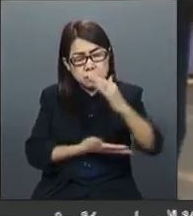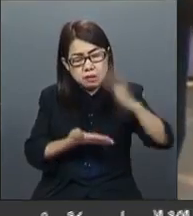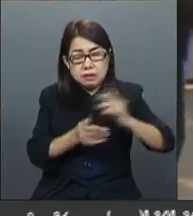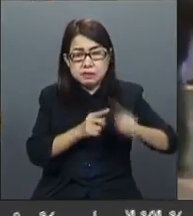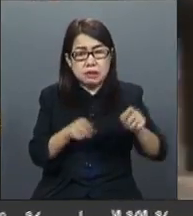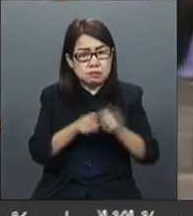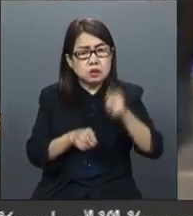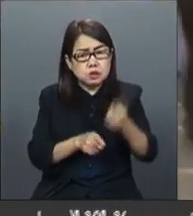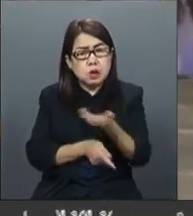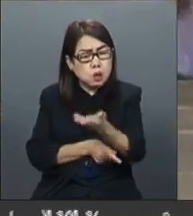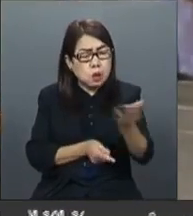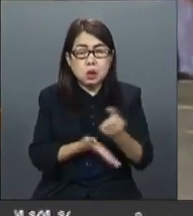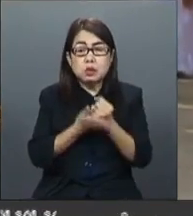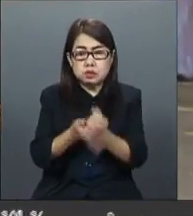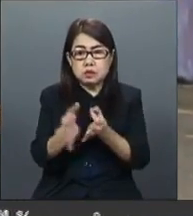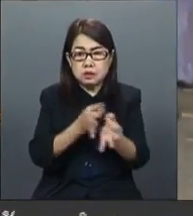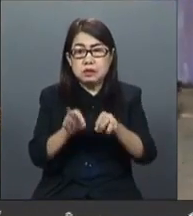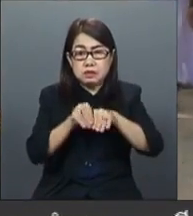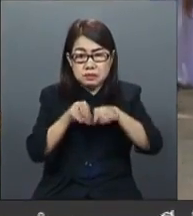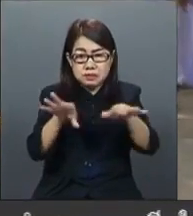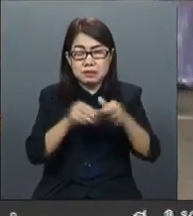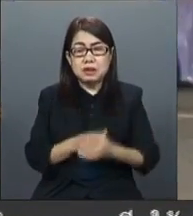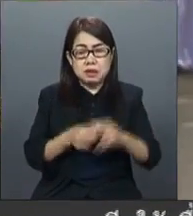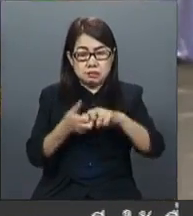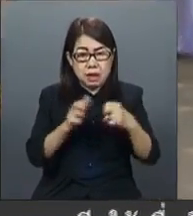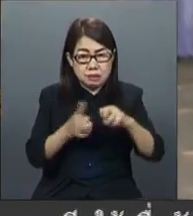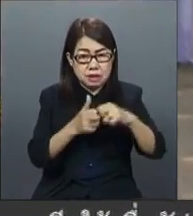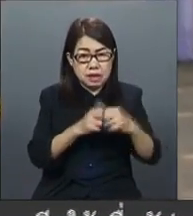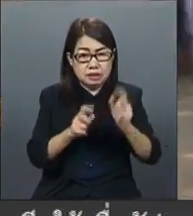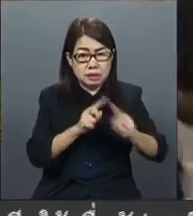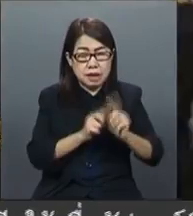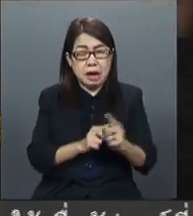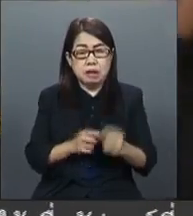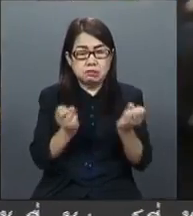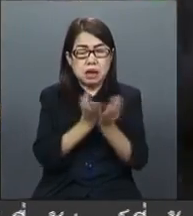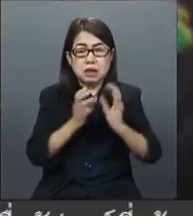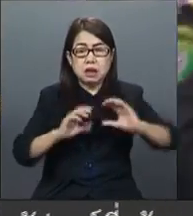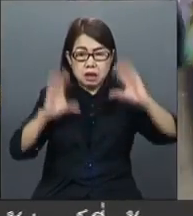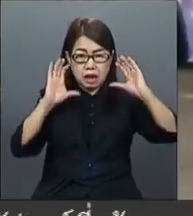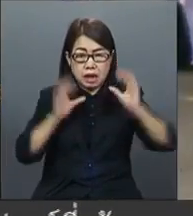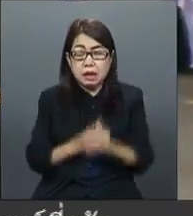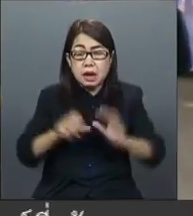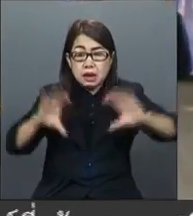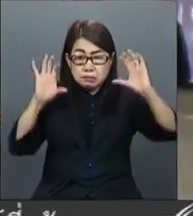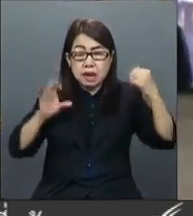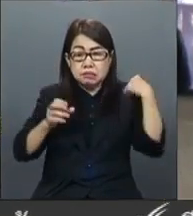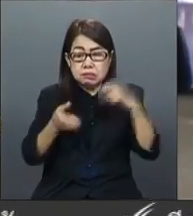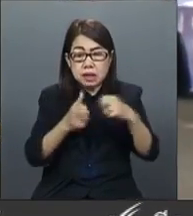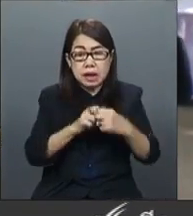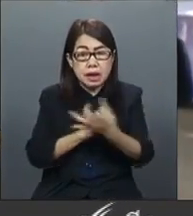เข้าใจกับเขาด้วยว่าสิ่งที่ทำเนี่ยมันกระทบกับผลเสียหายของราชการไม่ว่าจะเป็นส่วนราชการใดก็ตามน